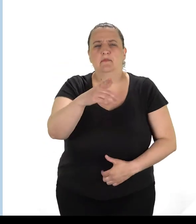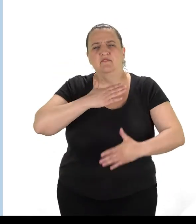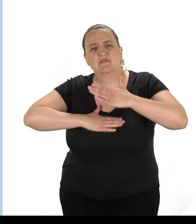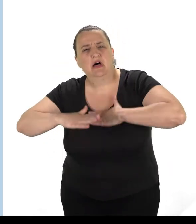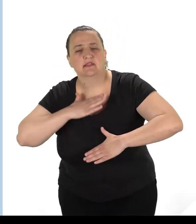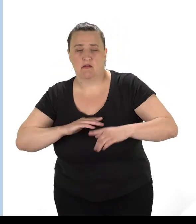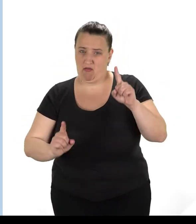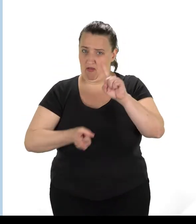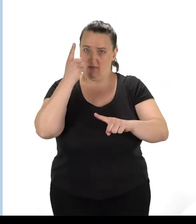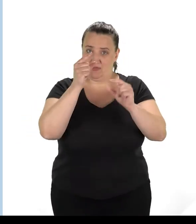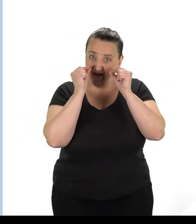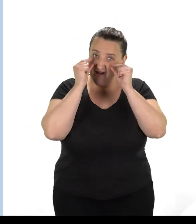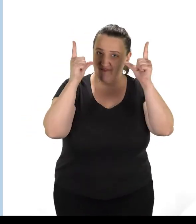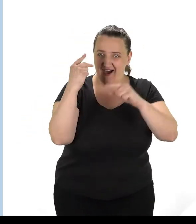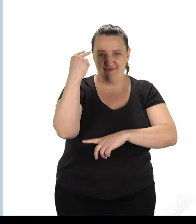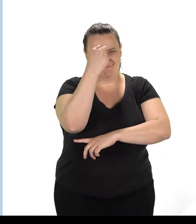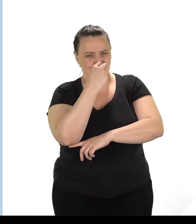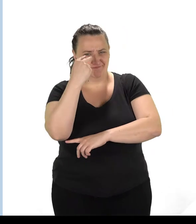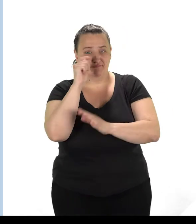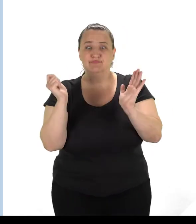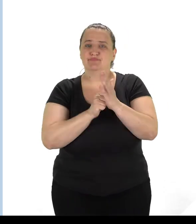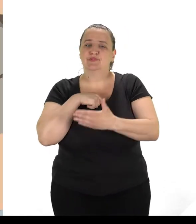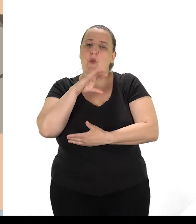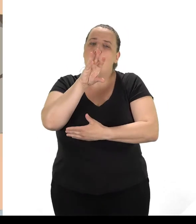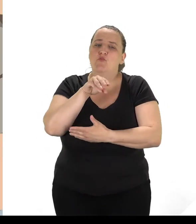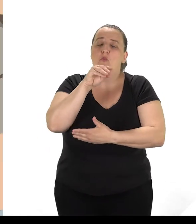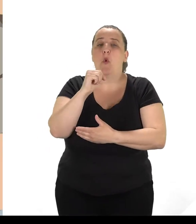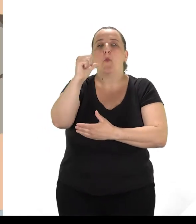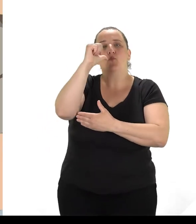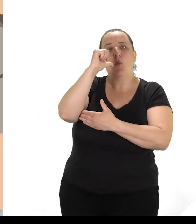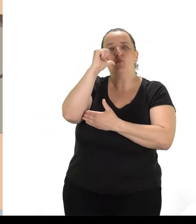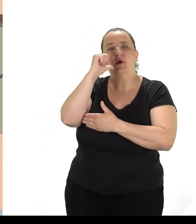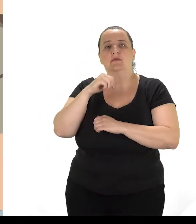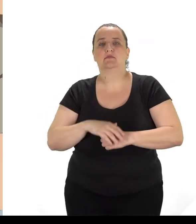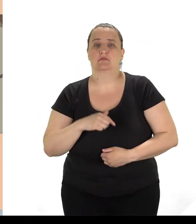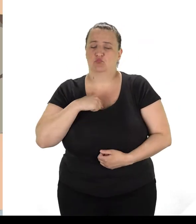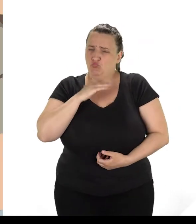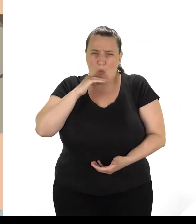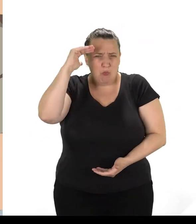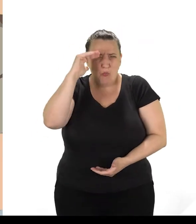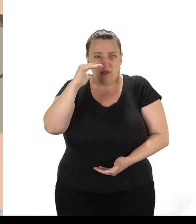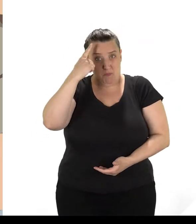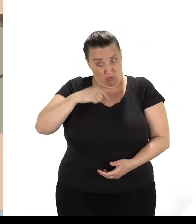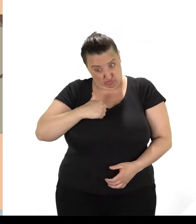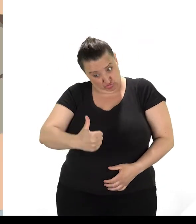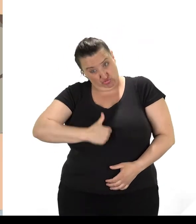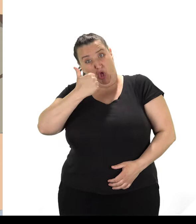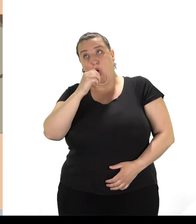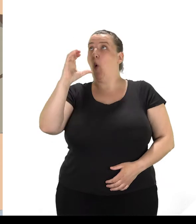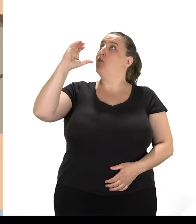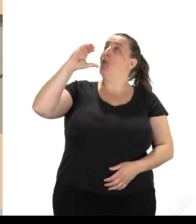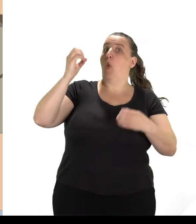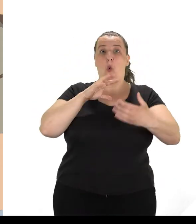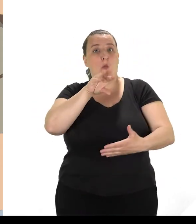Même si vous êtes fatigué, il est important que vous restiez éveillé et attentif pendant tout mon repas. Je suis trop petit pour manger seul,